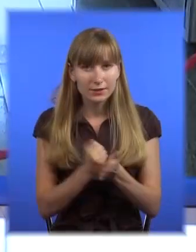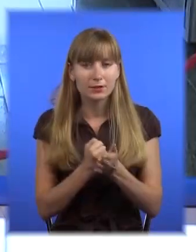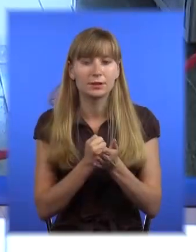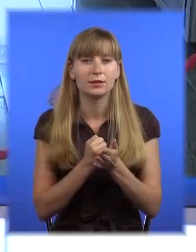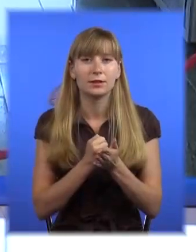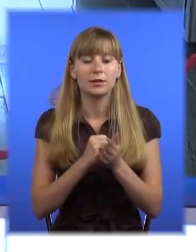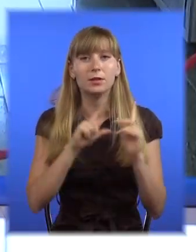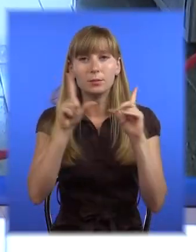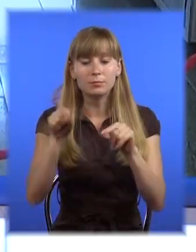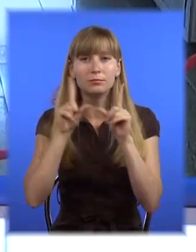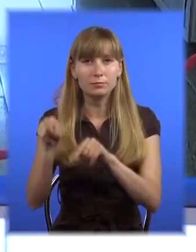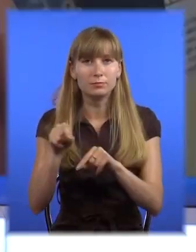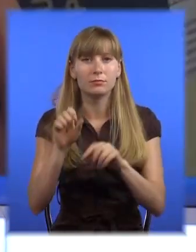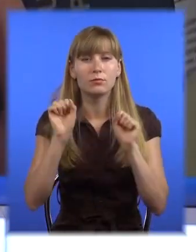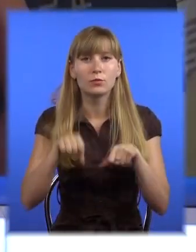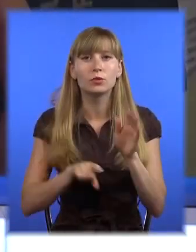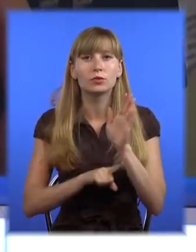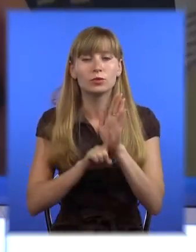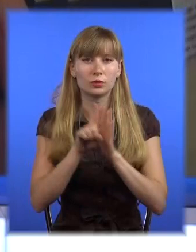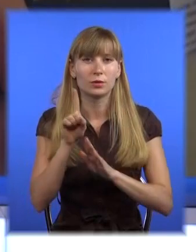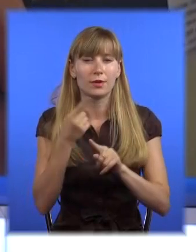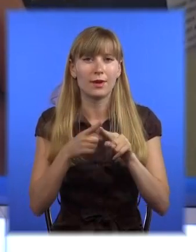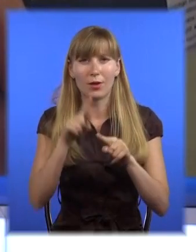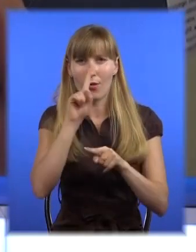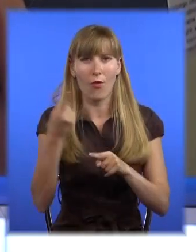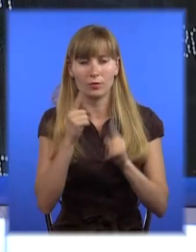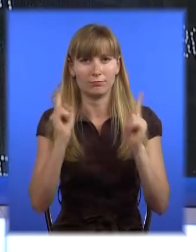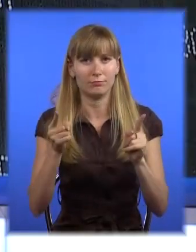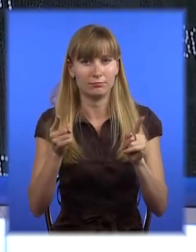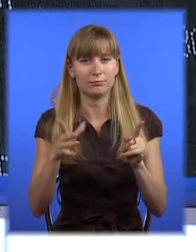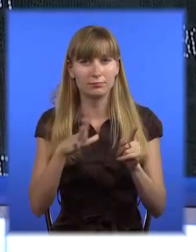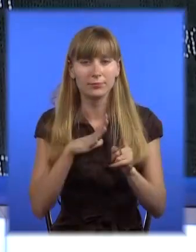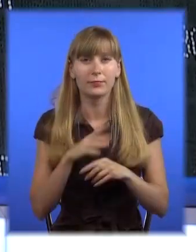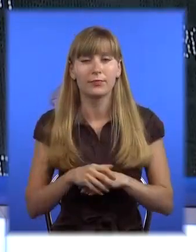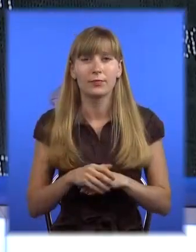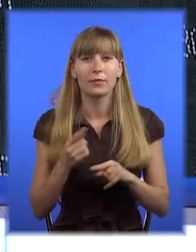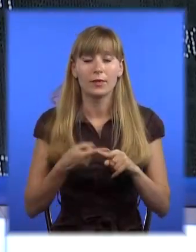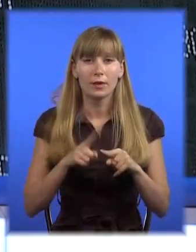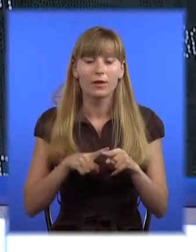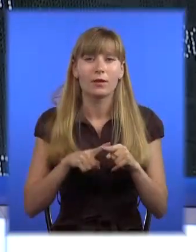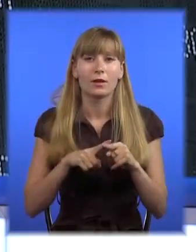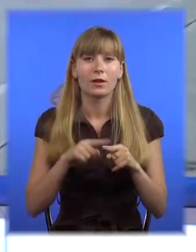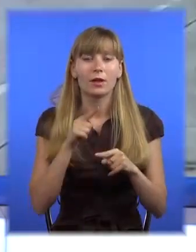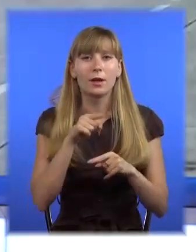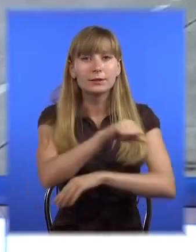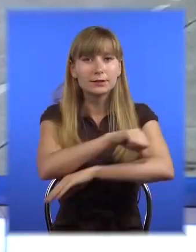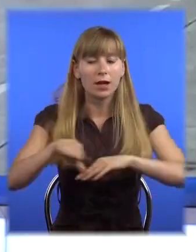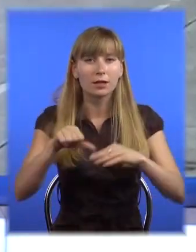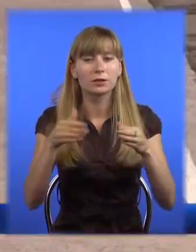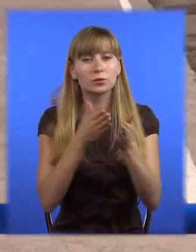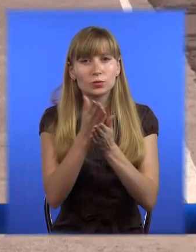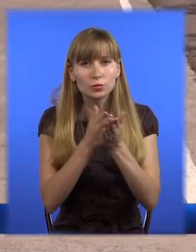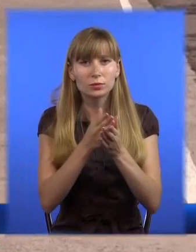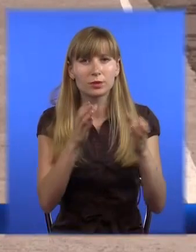поїздками до країн Європейського Союзу наші громадяни користуються вже більше року. За цей час Державна прикордонна служба обладнала